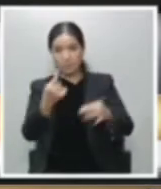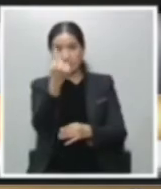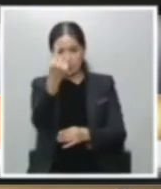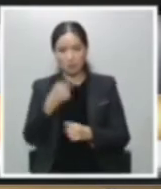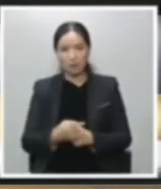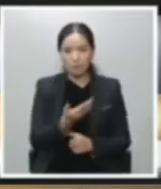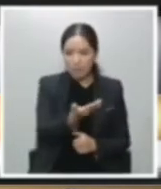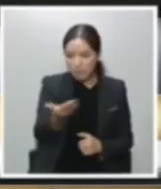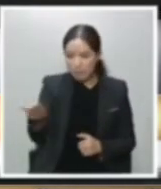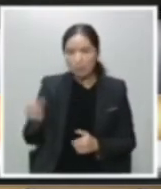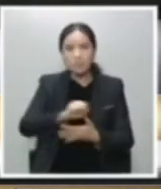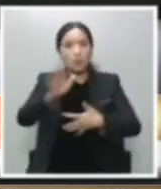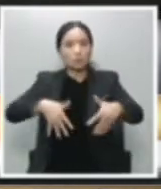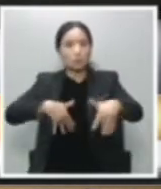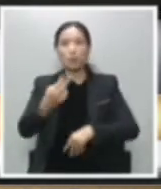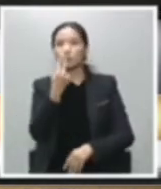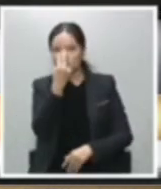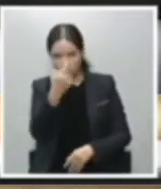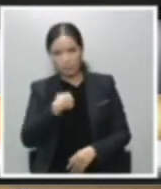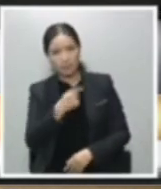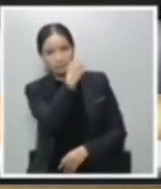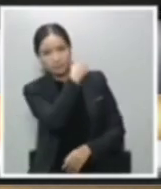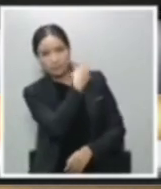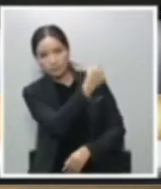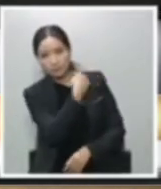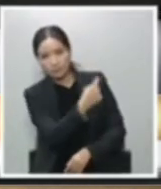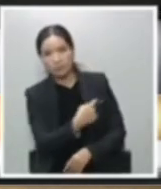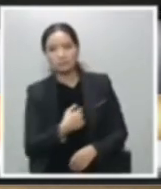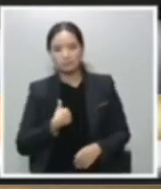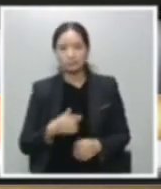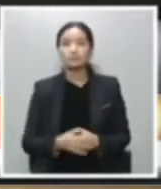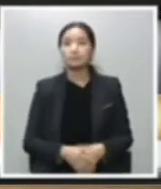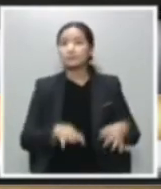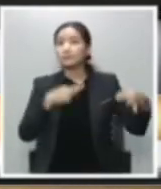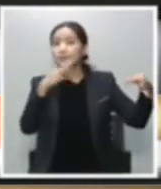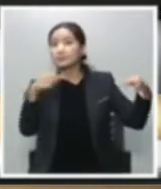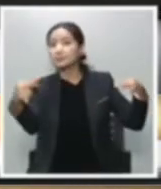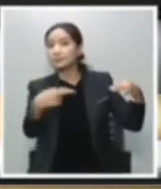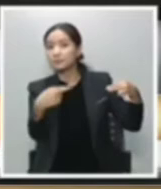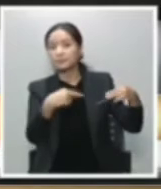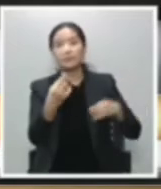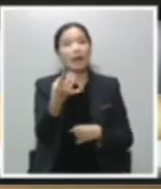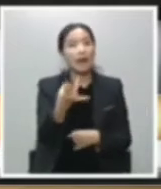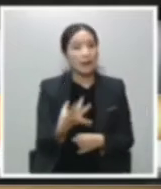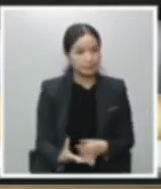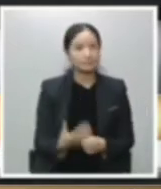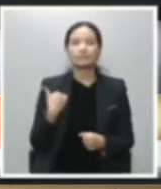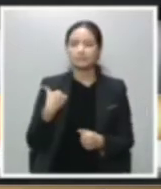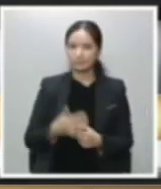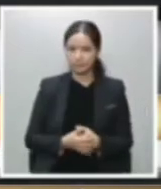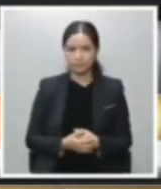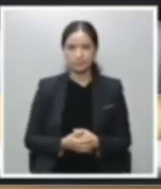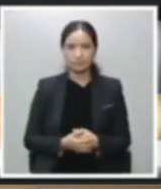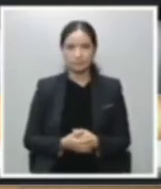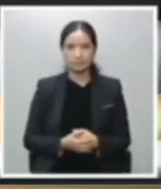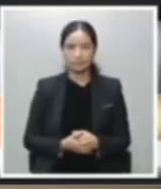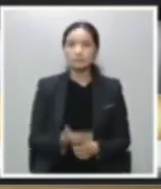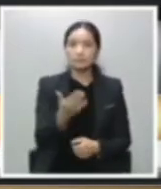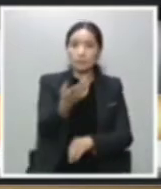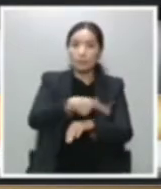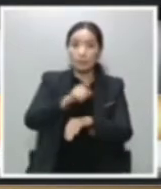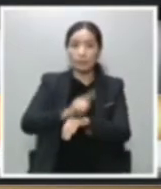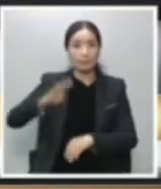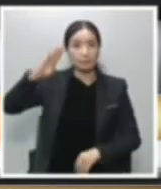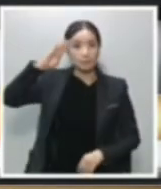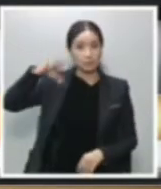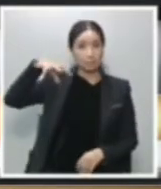การกับพี่น้องประชาชนดูตามผมไปตลอดนะครับชาร์ตแผ่นเดียวเนี่ยจะบอกอะไรให้เยอะแยะเลยครับท่านประธานครับกองทั